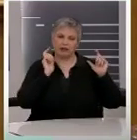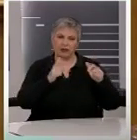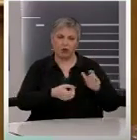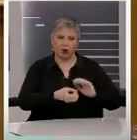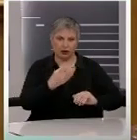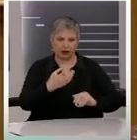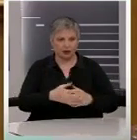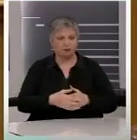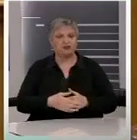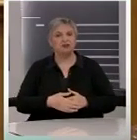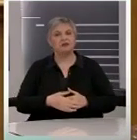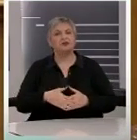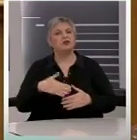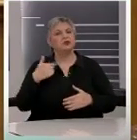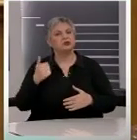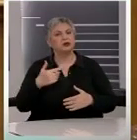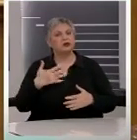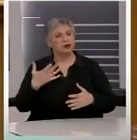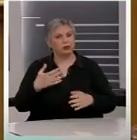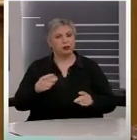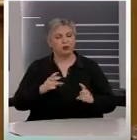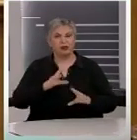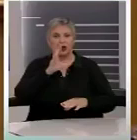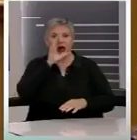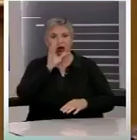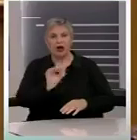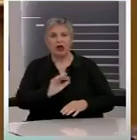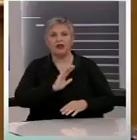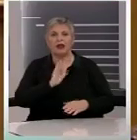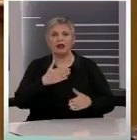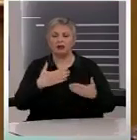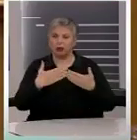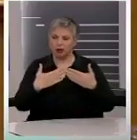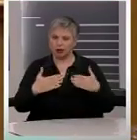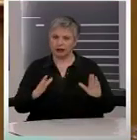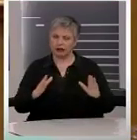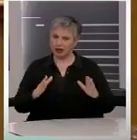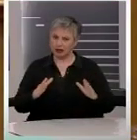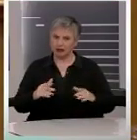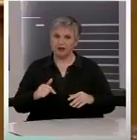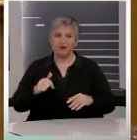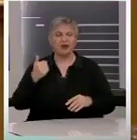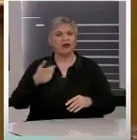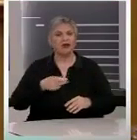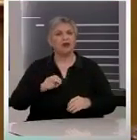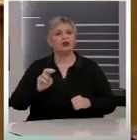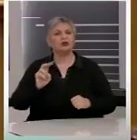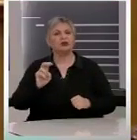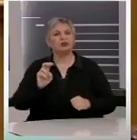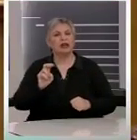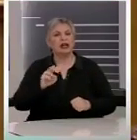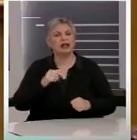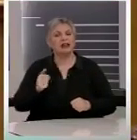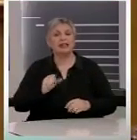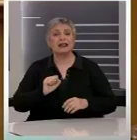ειλικρινή και ευθεία ανταλλαγή απόψεων, γιατί ο κύριος Κουλιαράκης είναι πολύ πιο ευγενικός από ό,τι είμαι, με τον κύριο Σταϊκούρα για